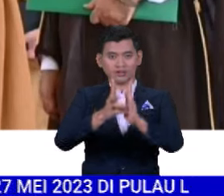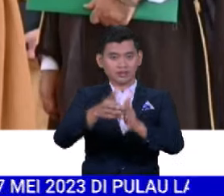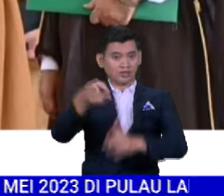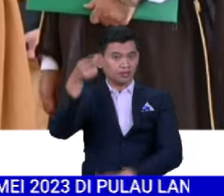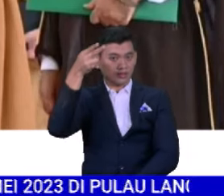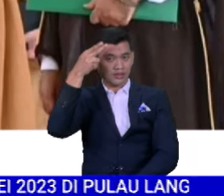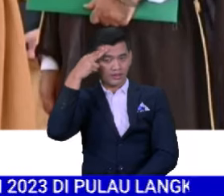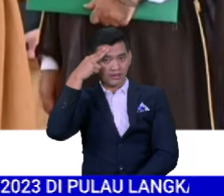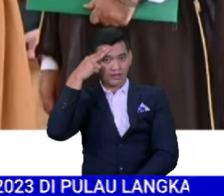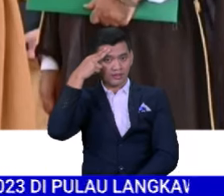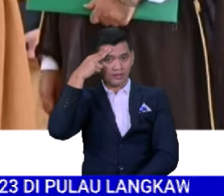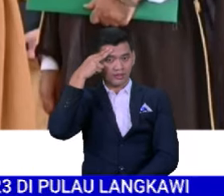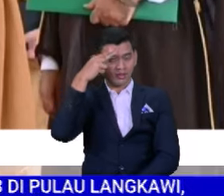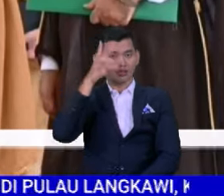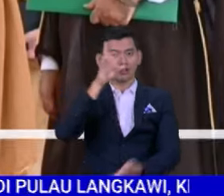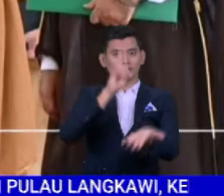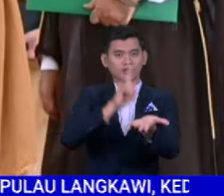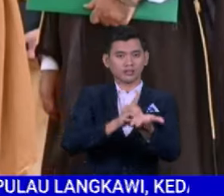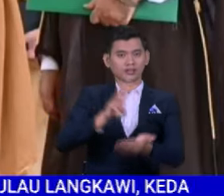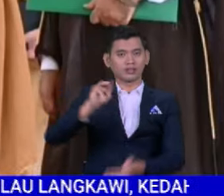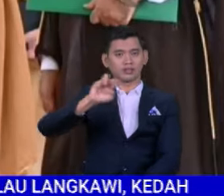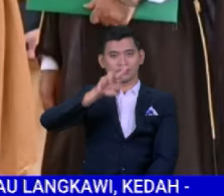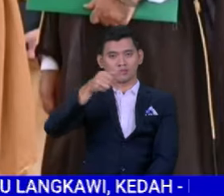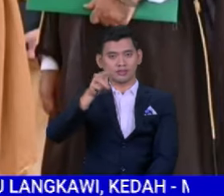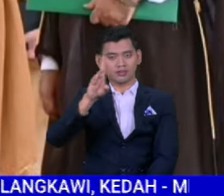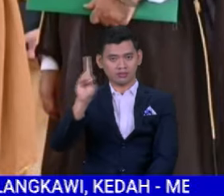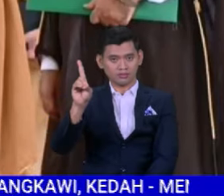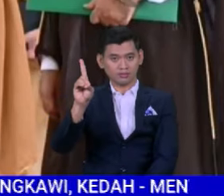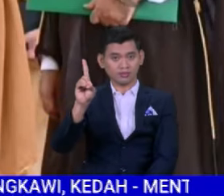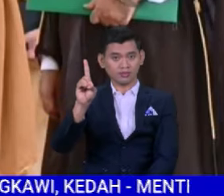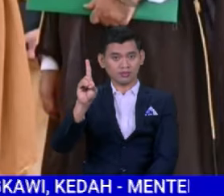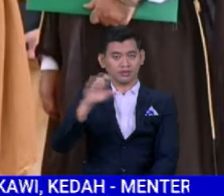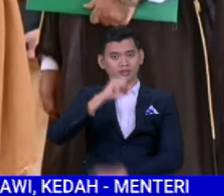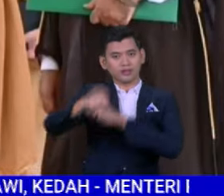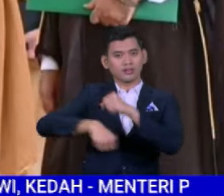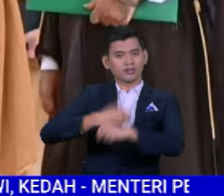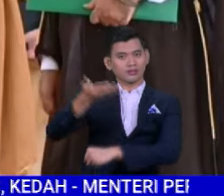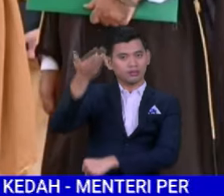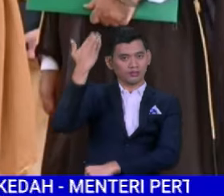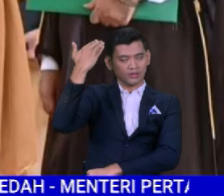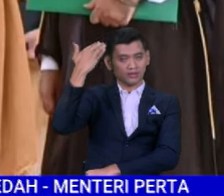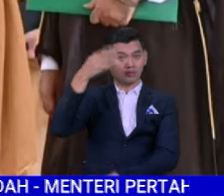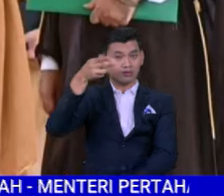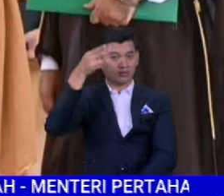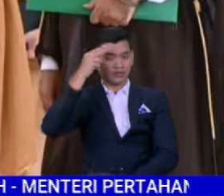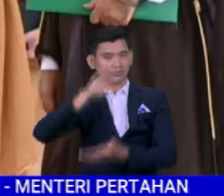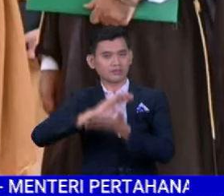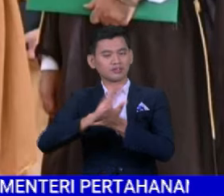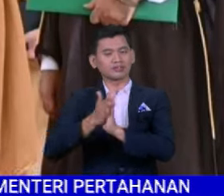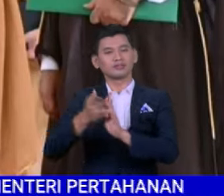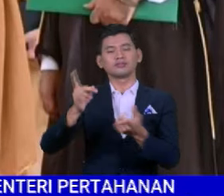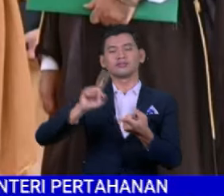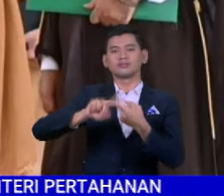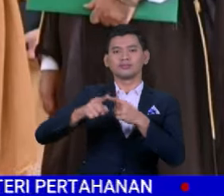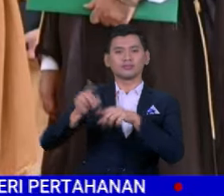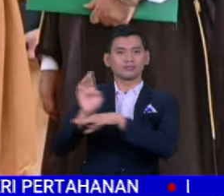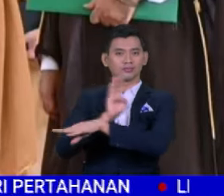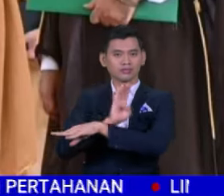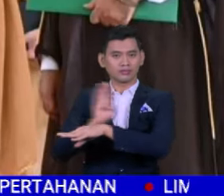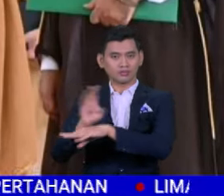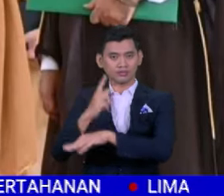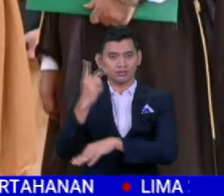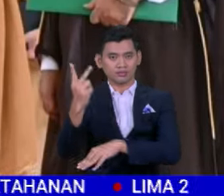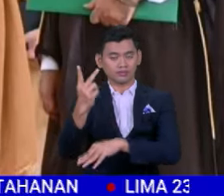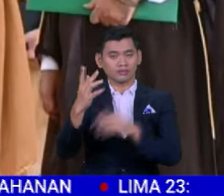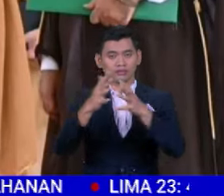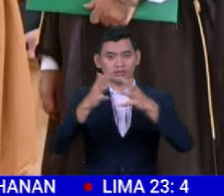Malaysia, Datuk Dr. Mahmud Husin Said Al-Khatan. Tahun lepas, Arab Saudi menjadi rakan dagang kedua terbesar selepas Emirat